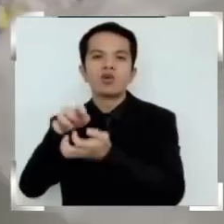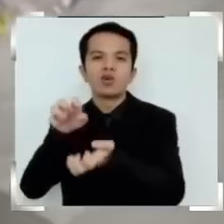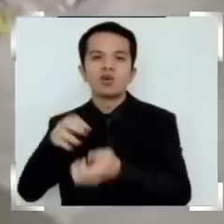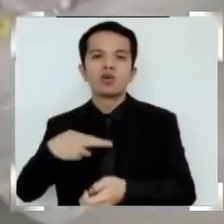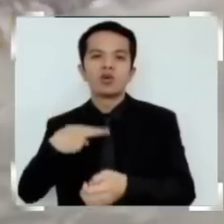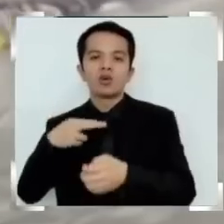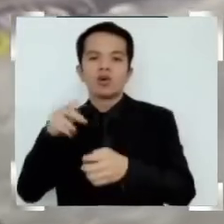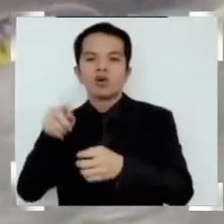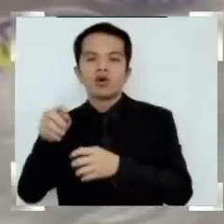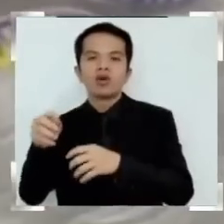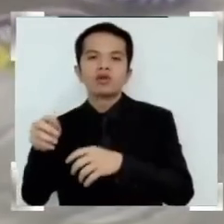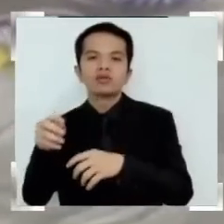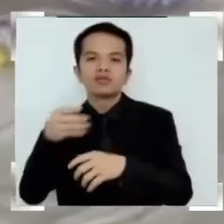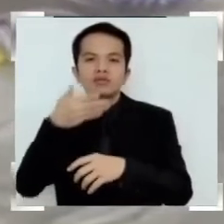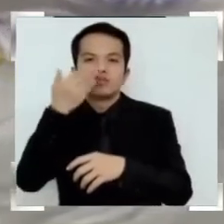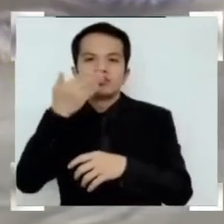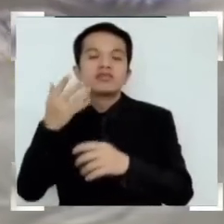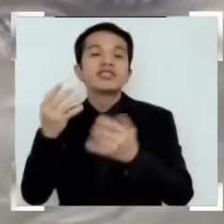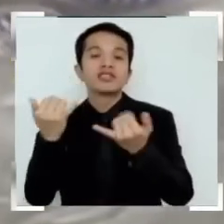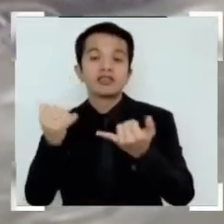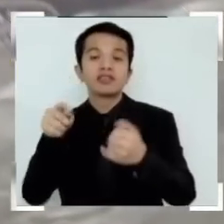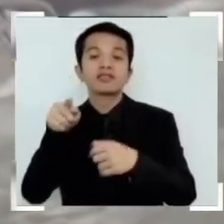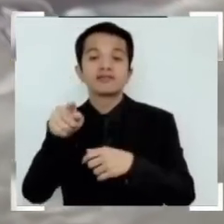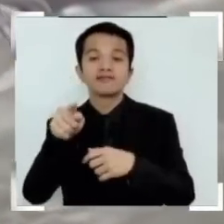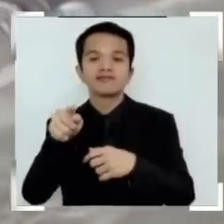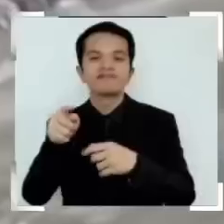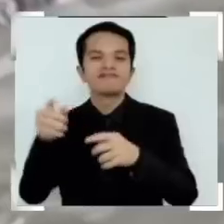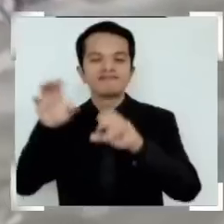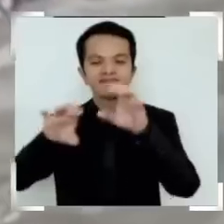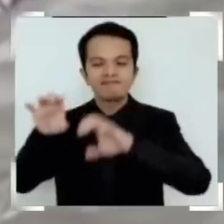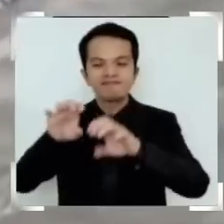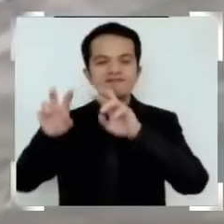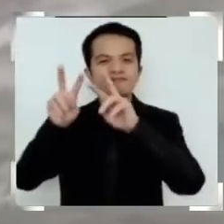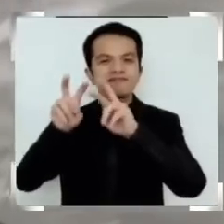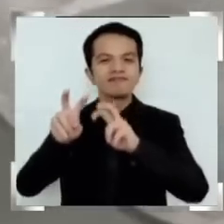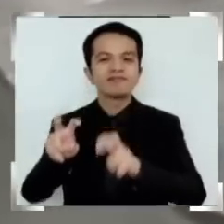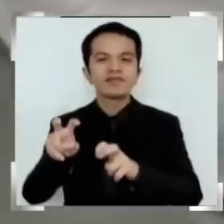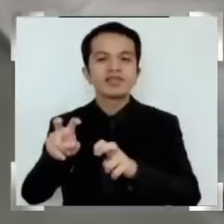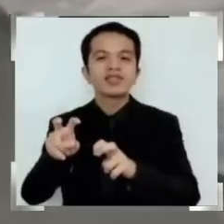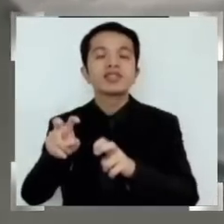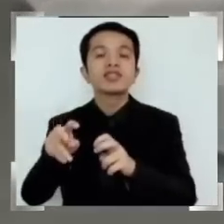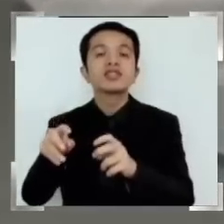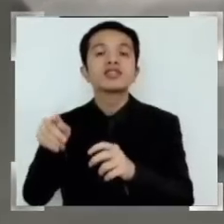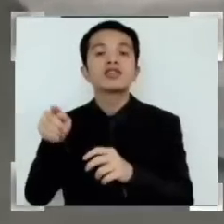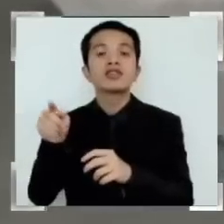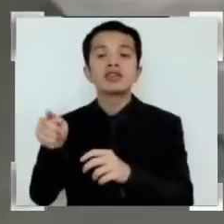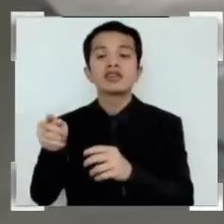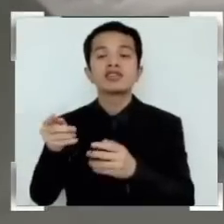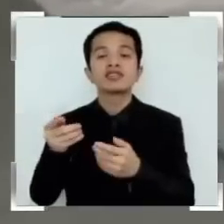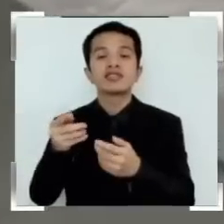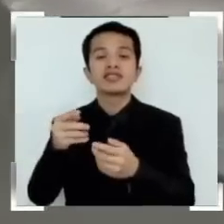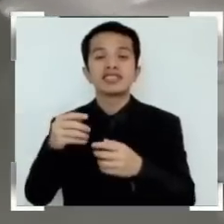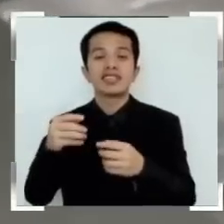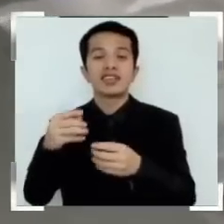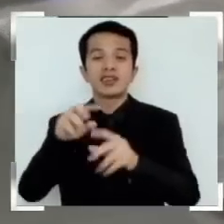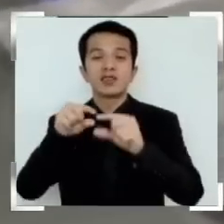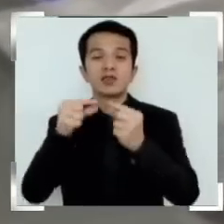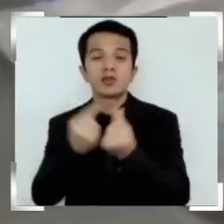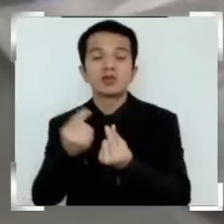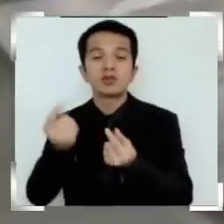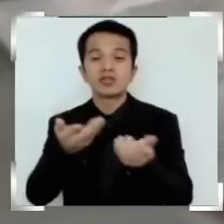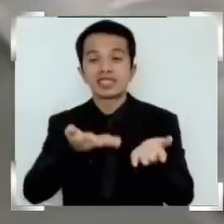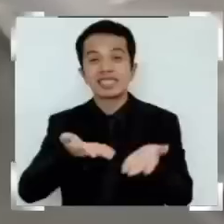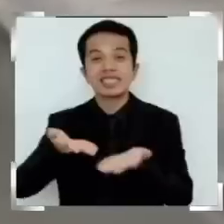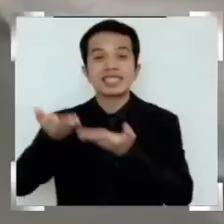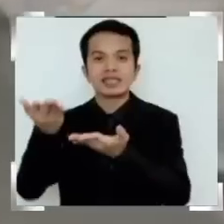sa chemical analyzer. Ayon sa PDEA na IA Interagency Drug Interdiction Task Group, ang shipment na ito raw ay kinuha